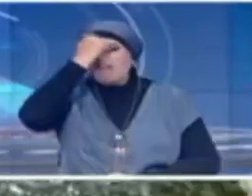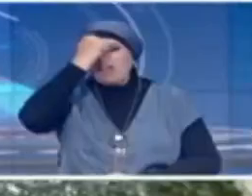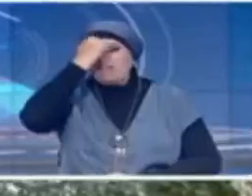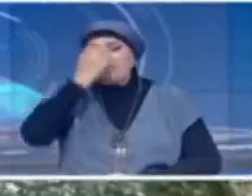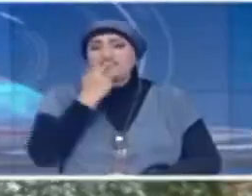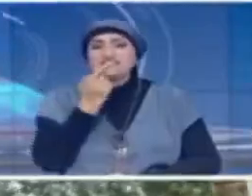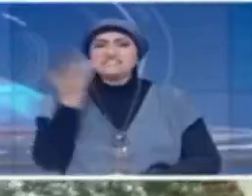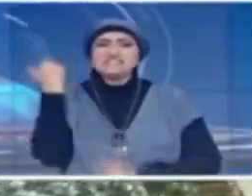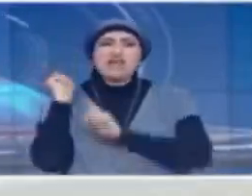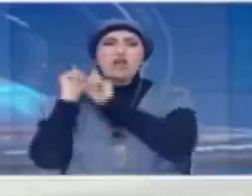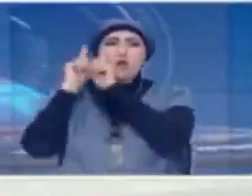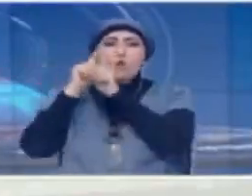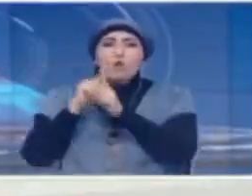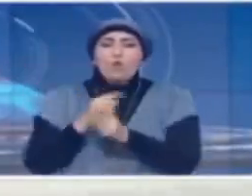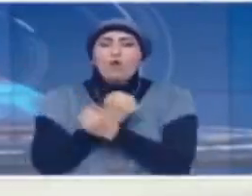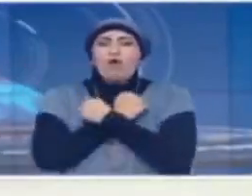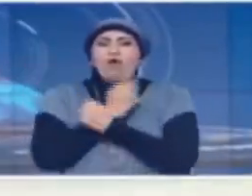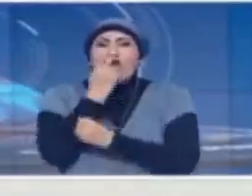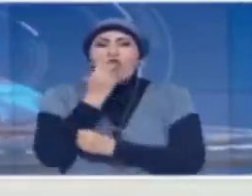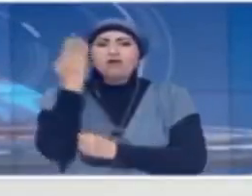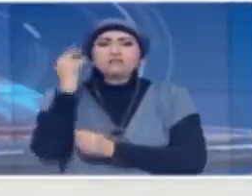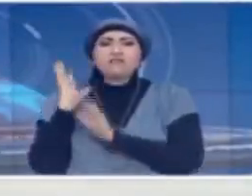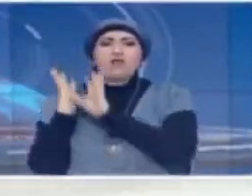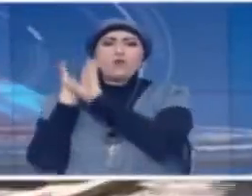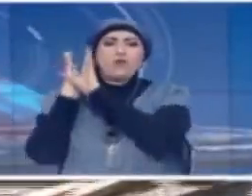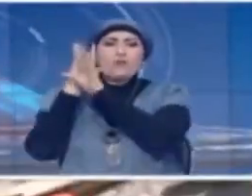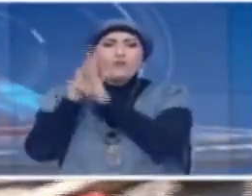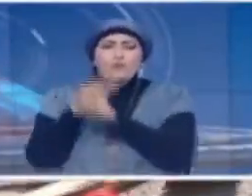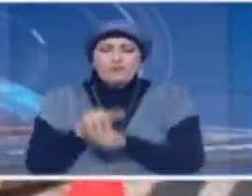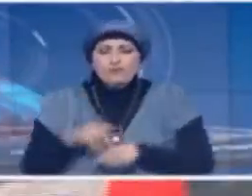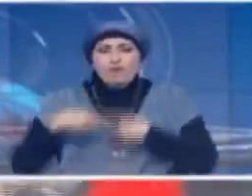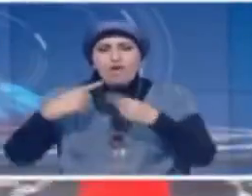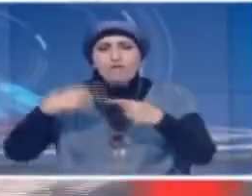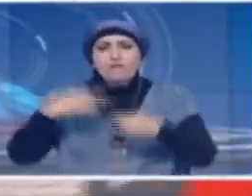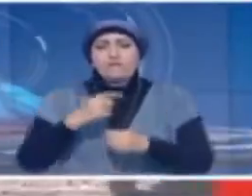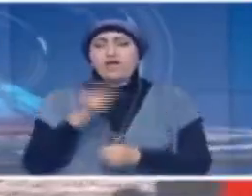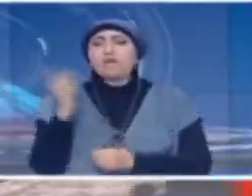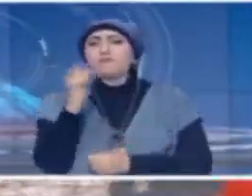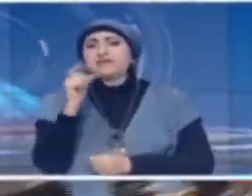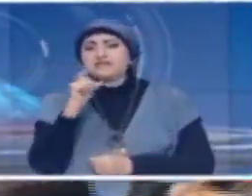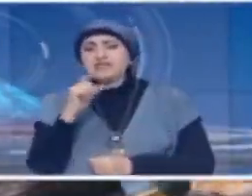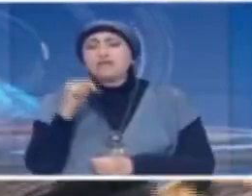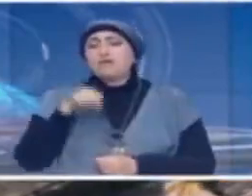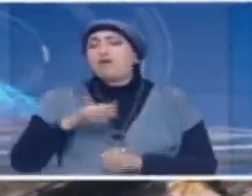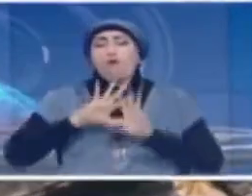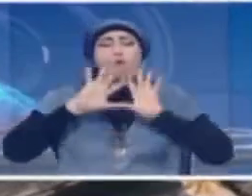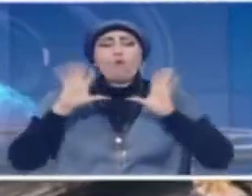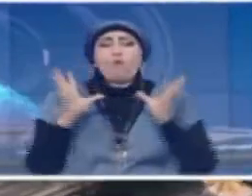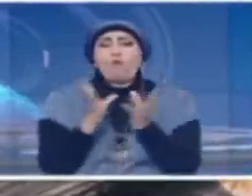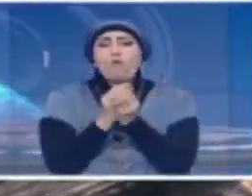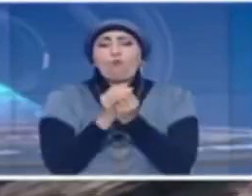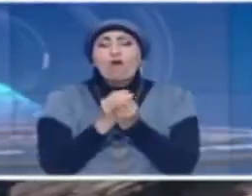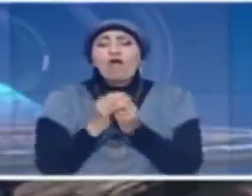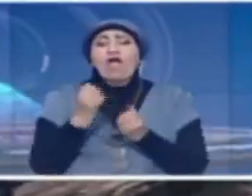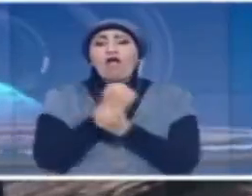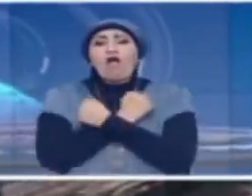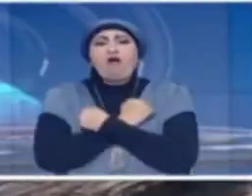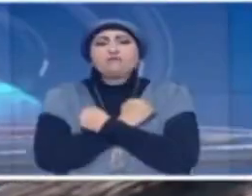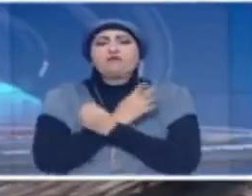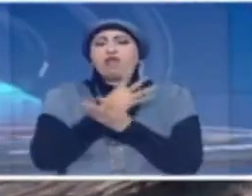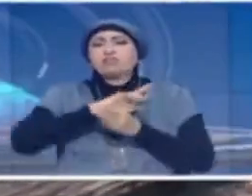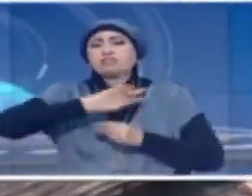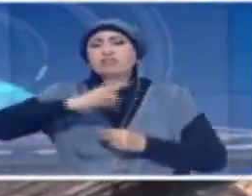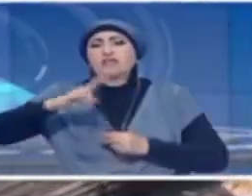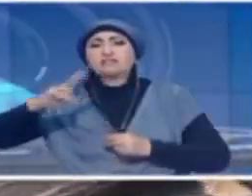المكونة من الحضارة المصرية القديمة والقبطية والحضارة الإسلامية والحضارة الإغريقية، يعني مزيج من الحضارات